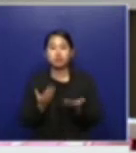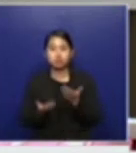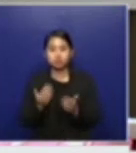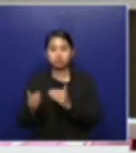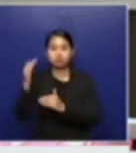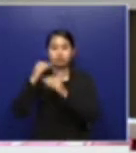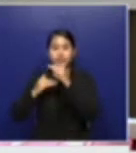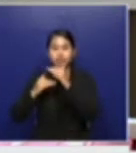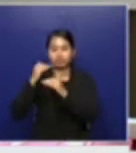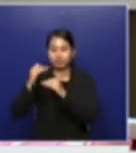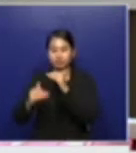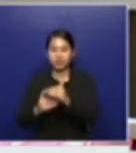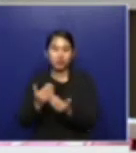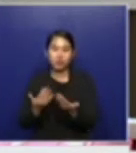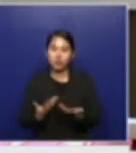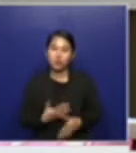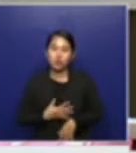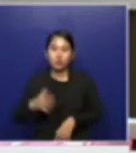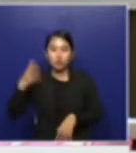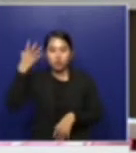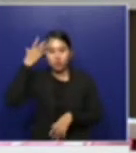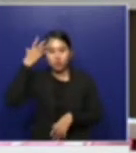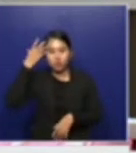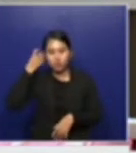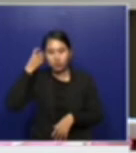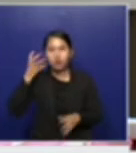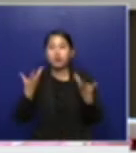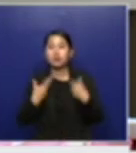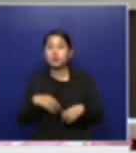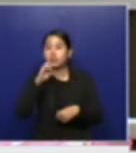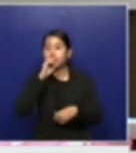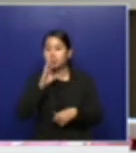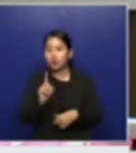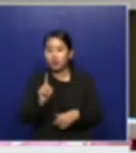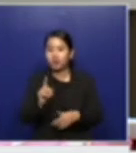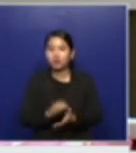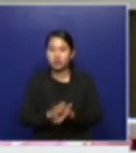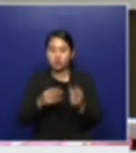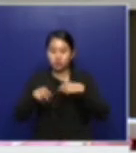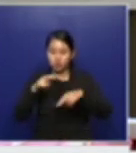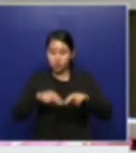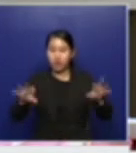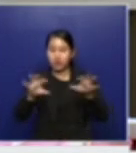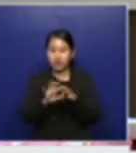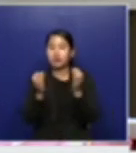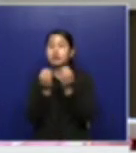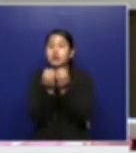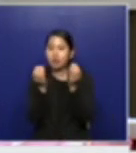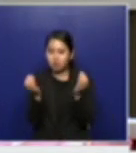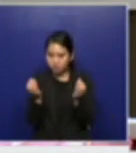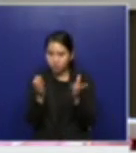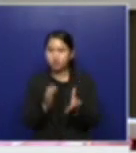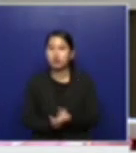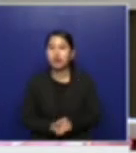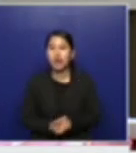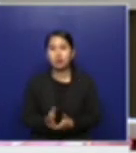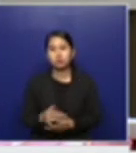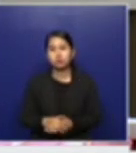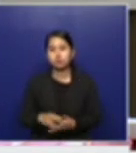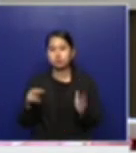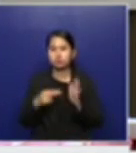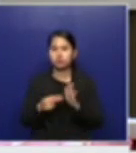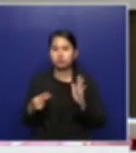นี่ก็ปวดหัวแล้วท่านประธานนี่ไปบอกว่าไปดูเรื่องรัฐธรรมนูญหน่อยผมเอ้าไปกันใ